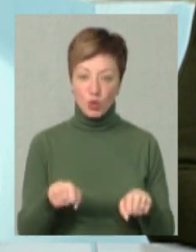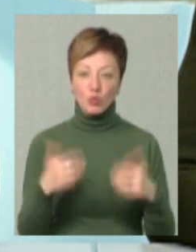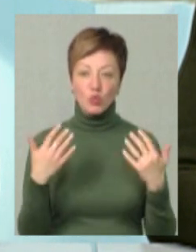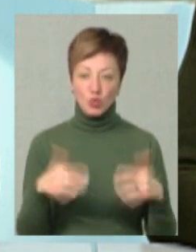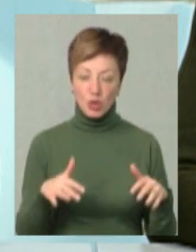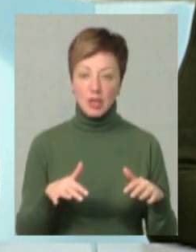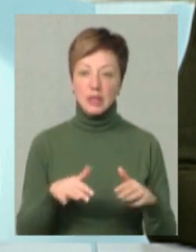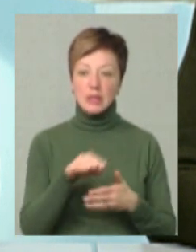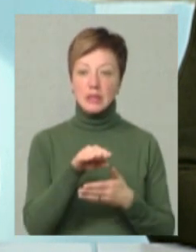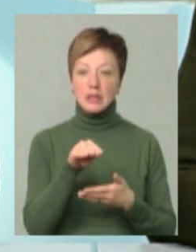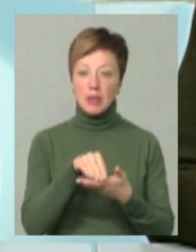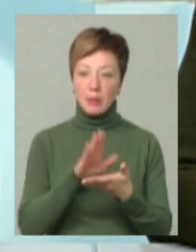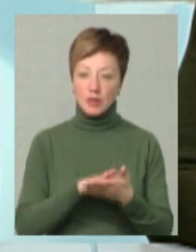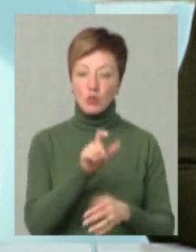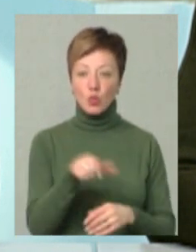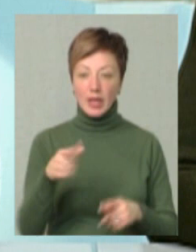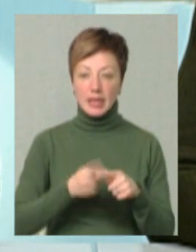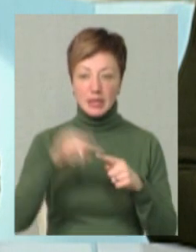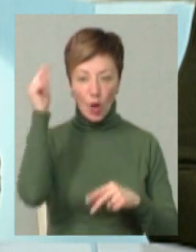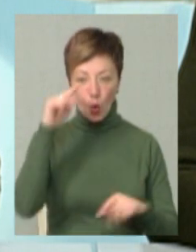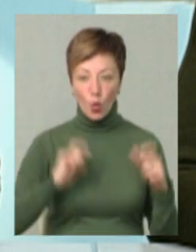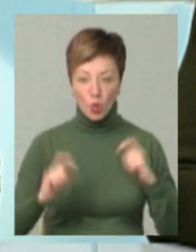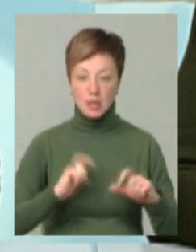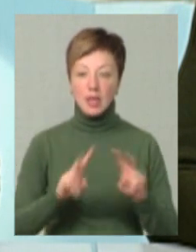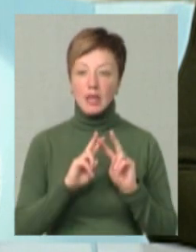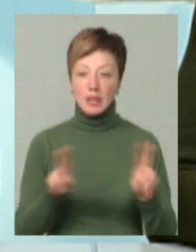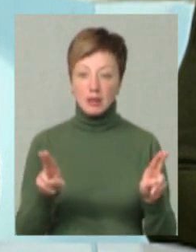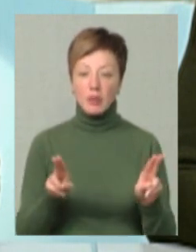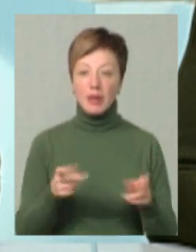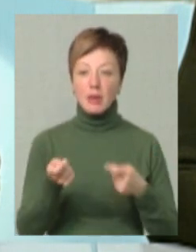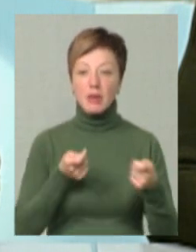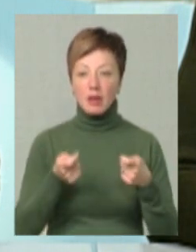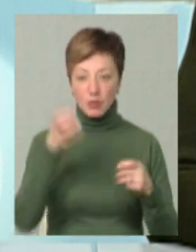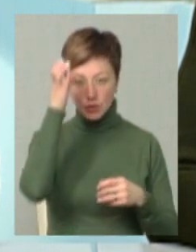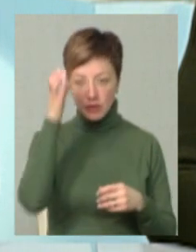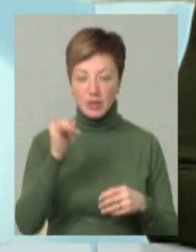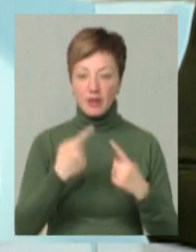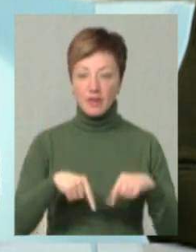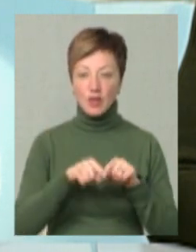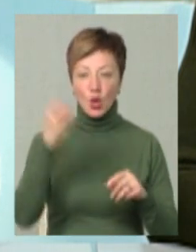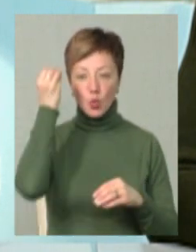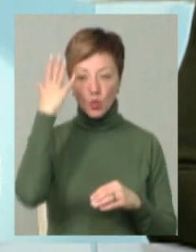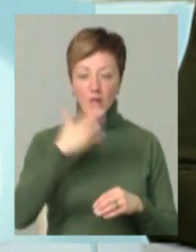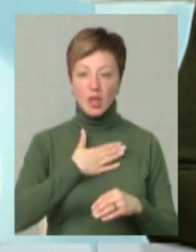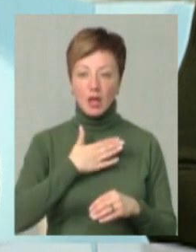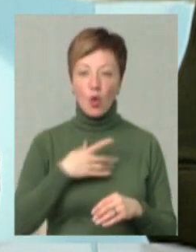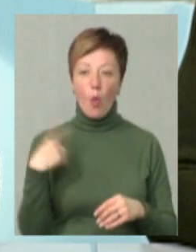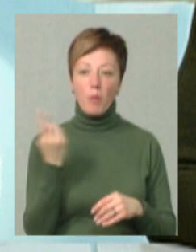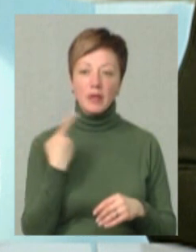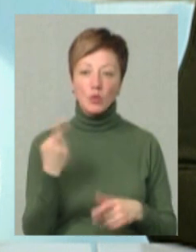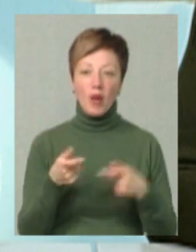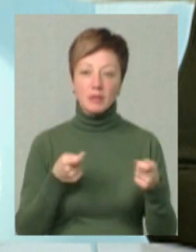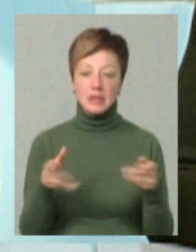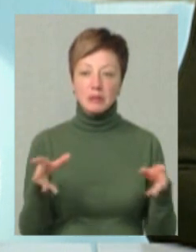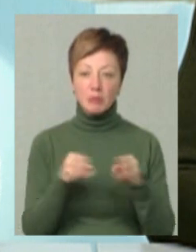з понеділка можемо вже записувати людей на ці курси. Так само департамент і відділ культури нашої Хмельницької обласної